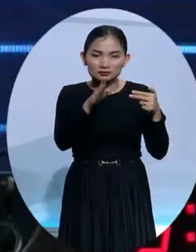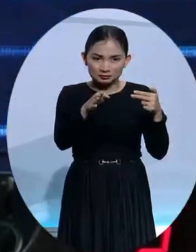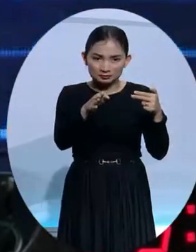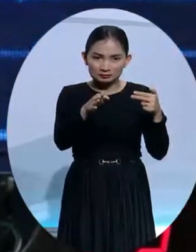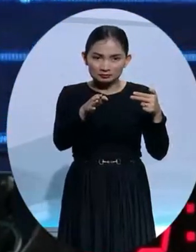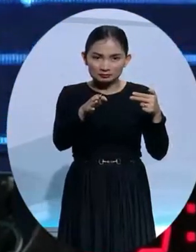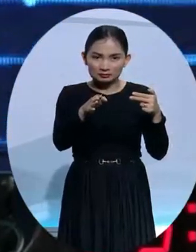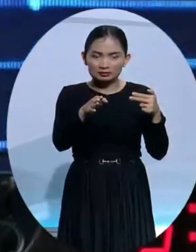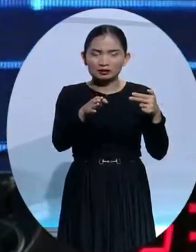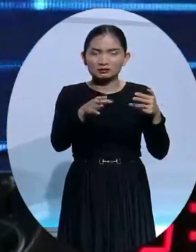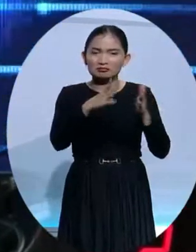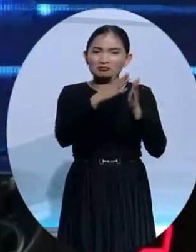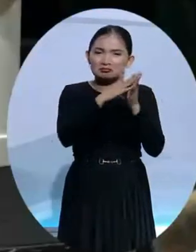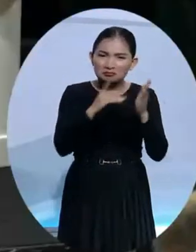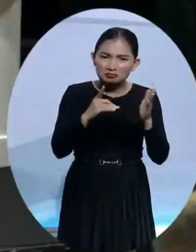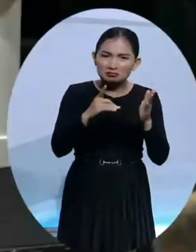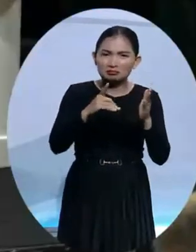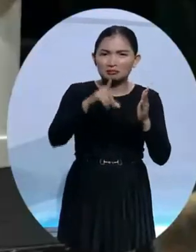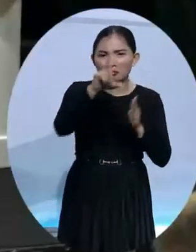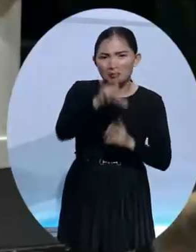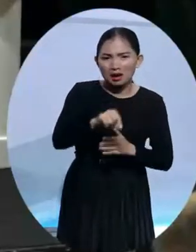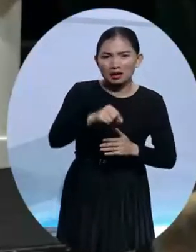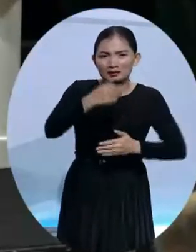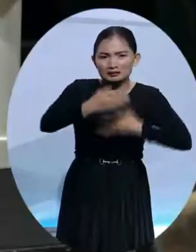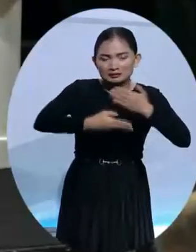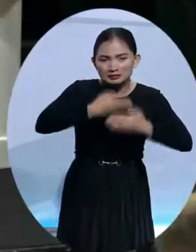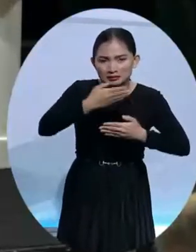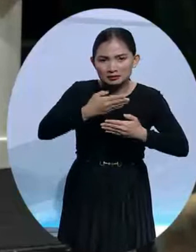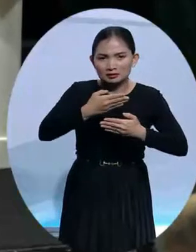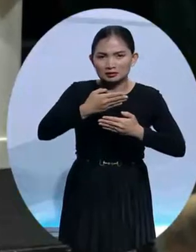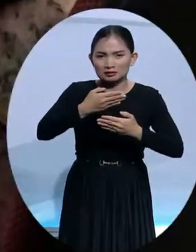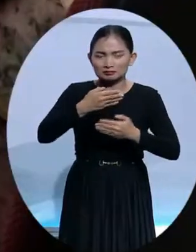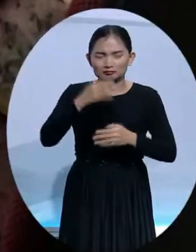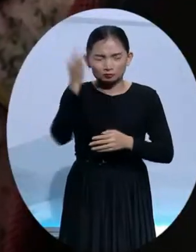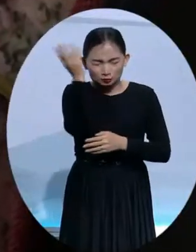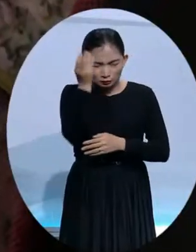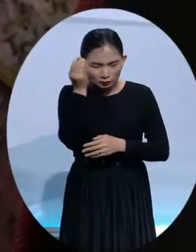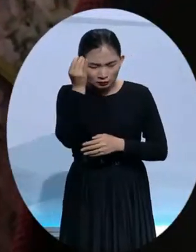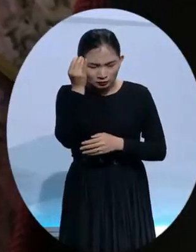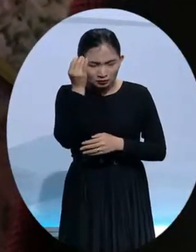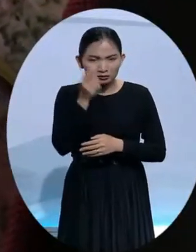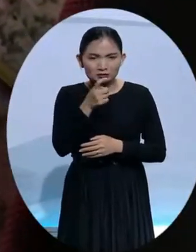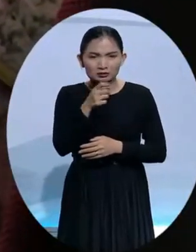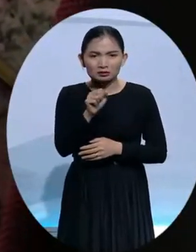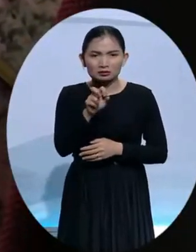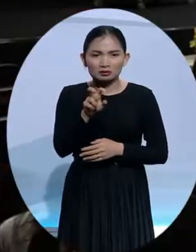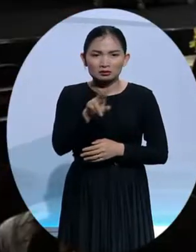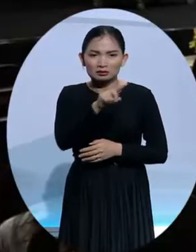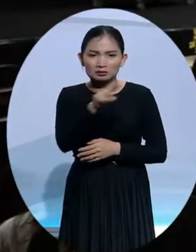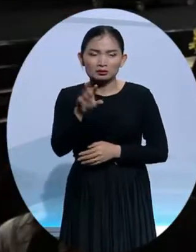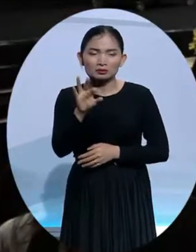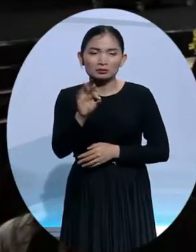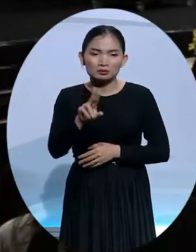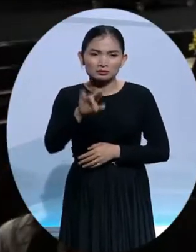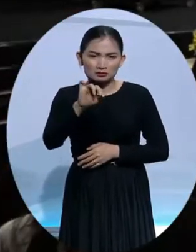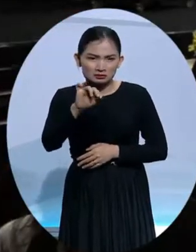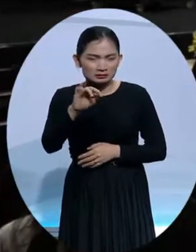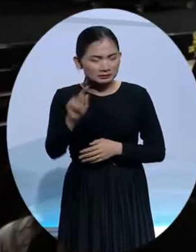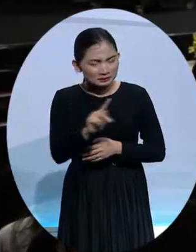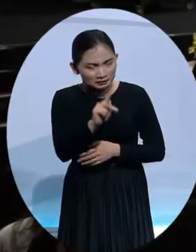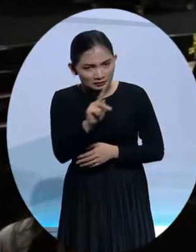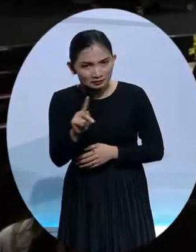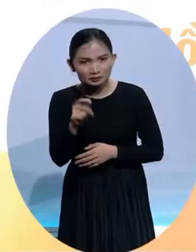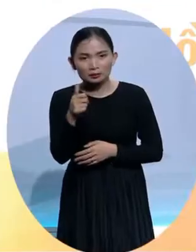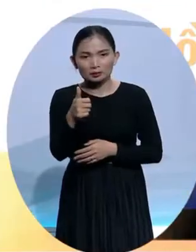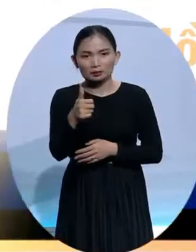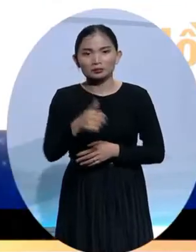chất xám, nhất là về kỹ thuật dàn dựng, công nghệ sản xuất, thể hiện rõ xu thế chuyển đổi số của phát thanh Việt Nam. Đối với phát